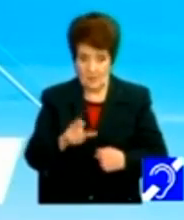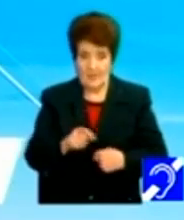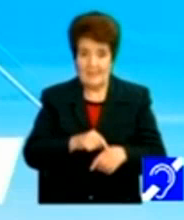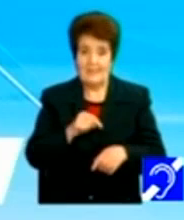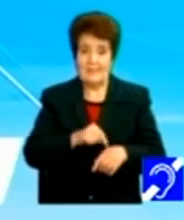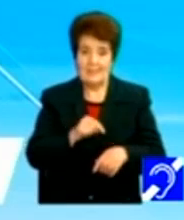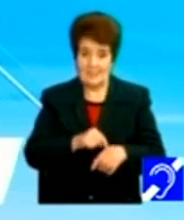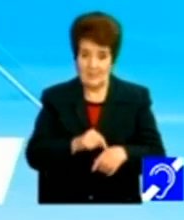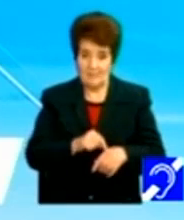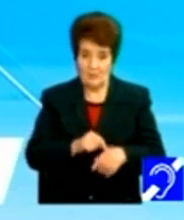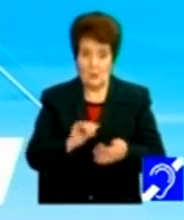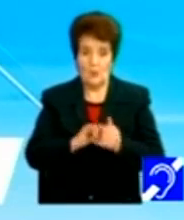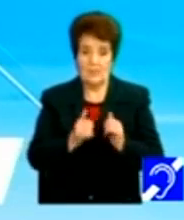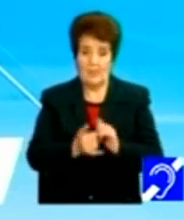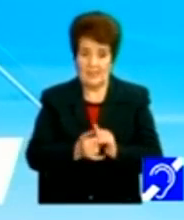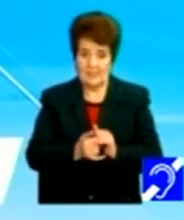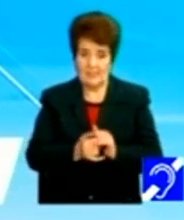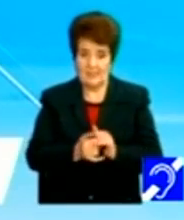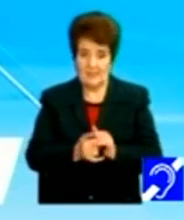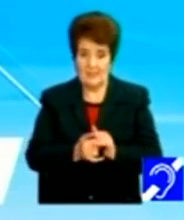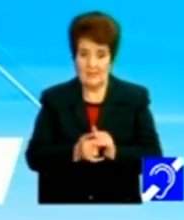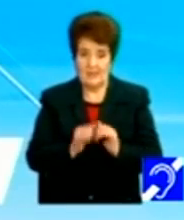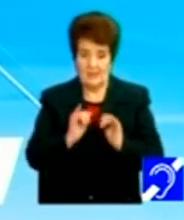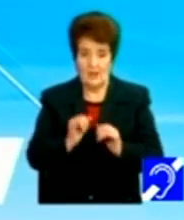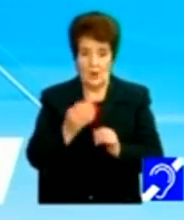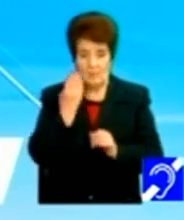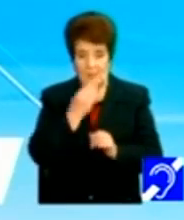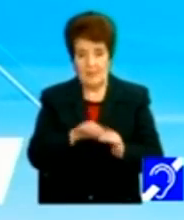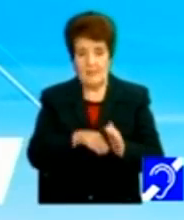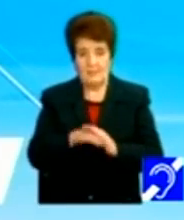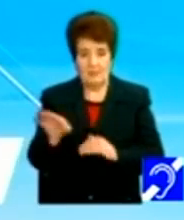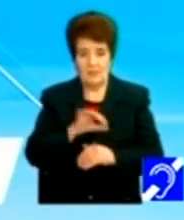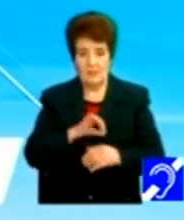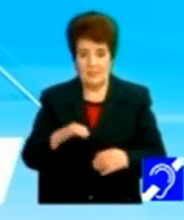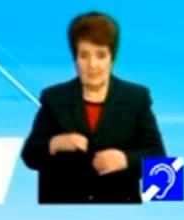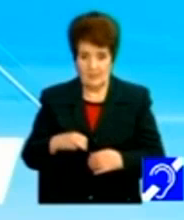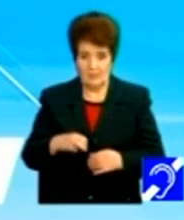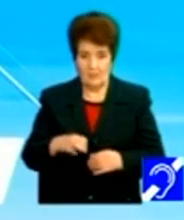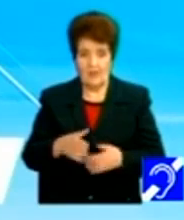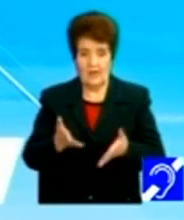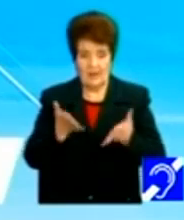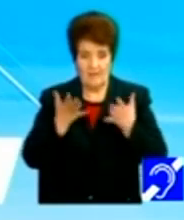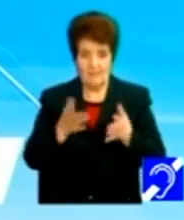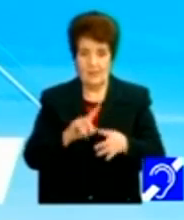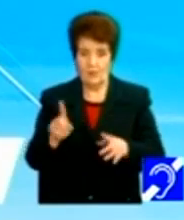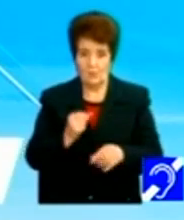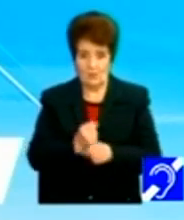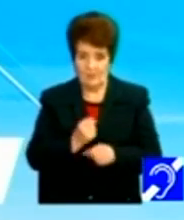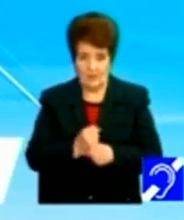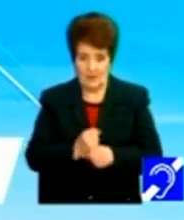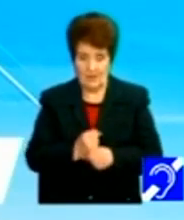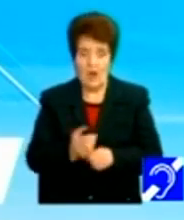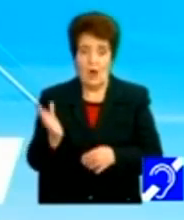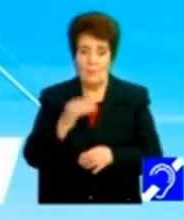cu o situație vulnerabilă, mai bine să plece singur din sistem. Evident că nu o vor face. Apoi